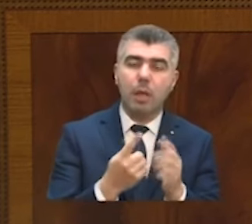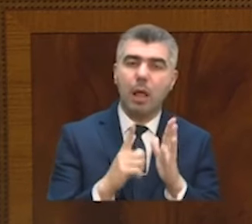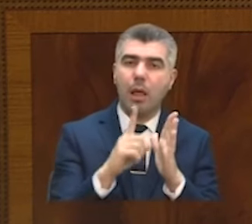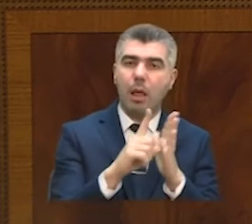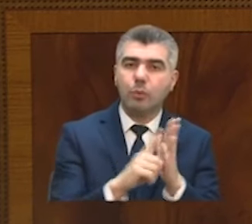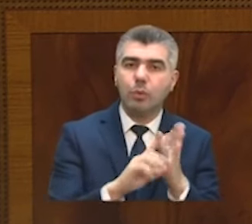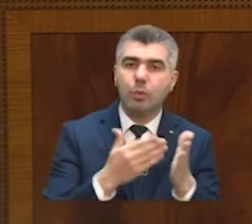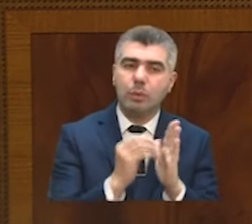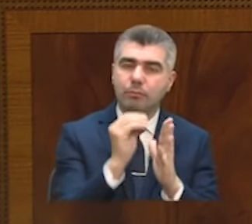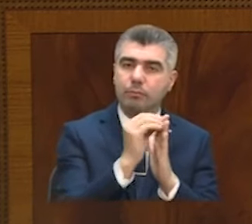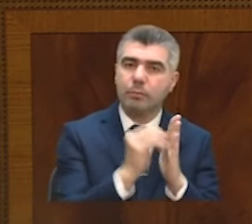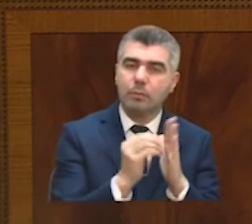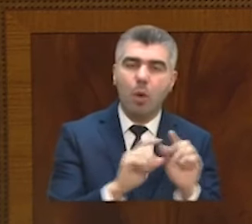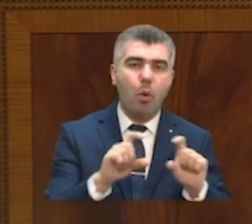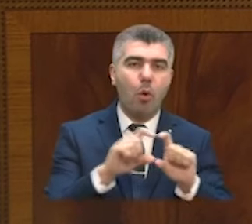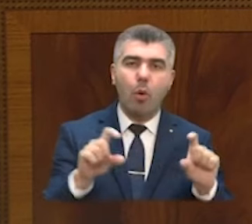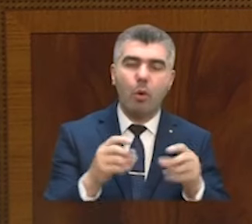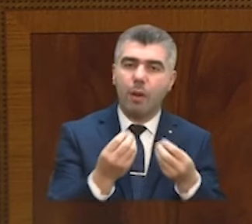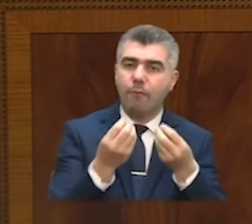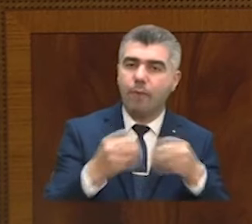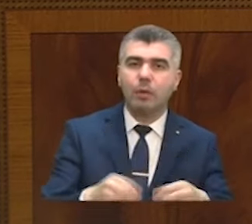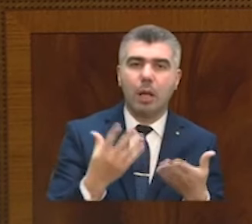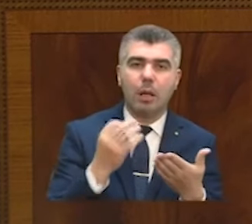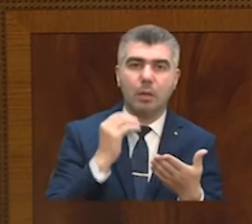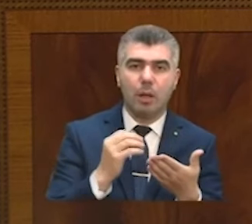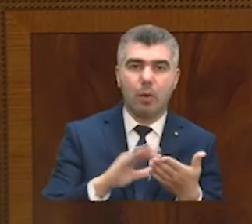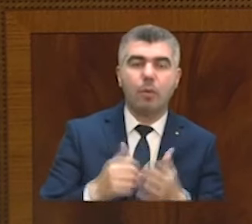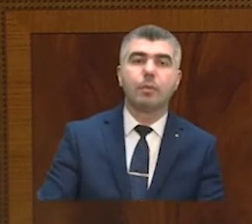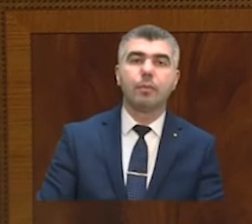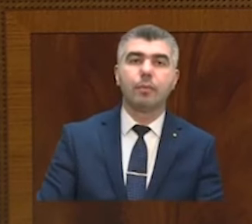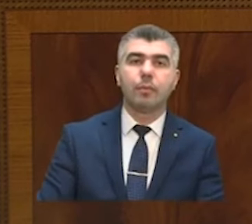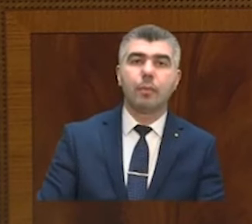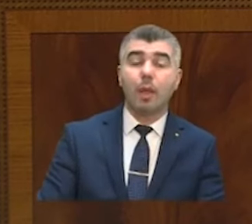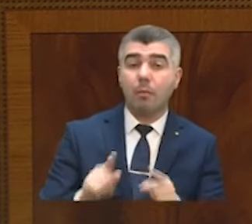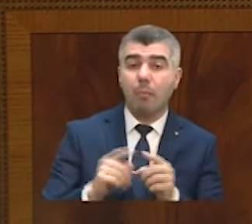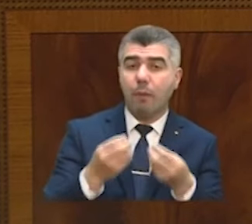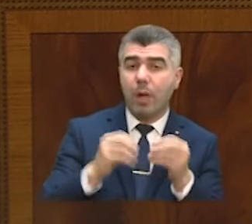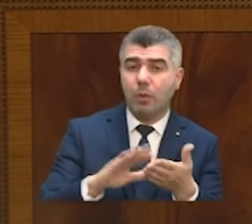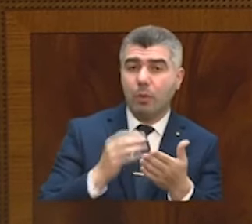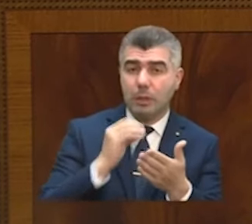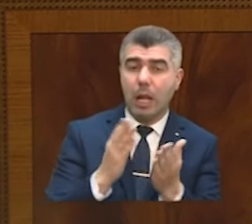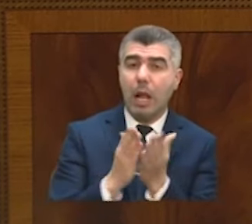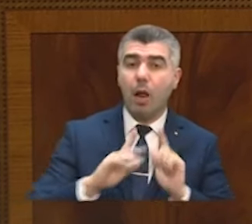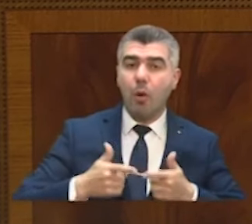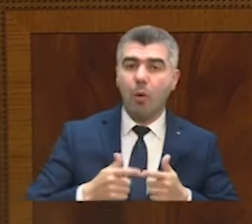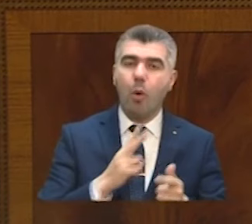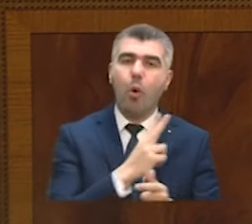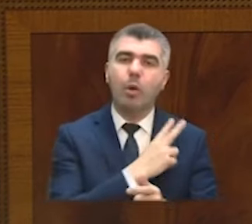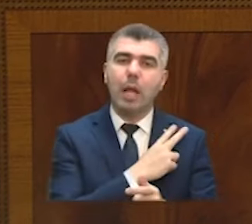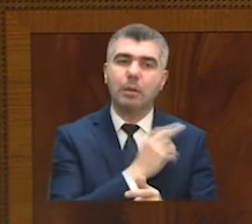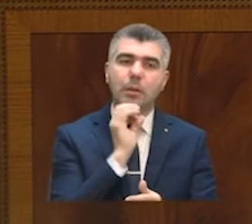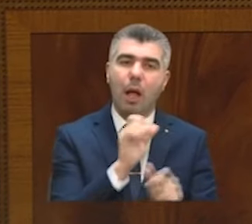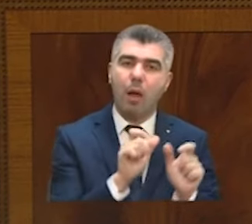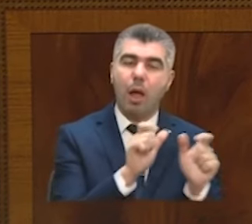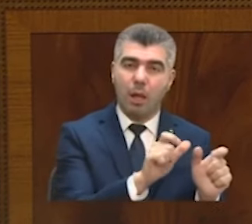المآسي الذي كان عنوانه التبخيس والتدليس. للأسف علقتم فشل المنظومة ديال التربية والتكوين على الأستاذ. صحيح